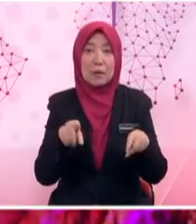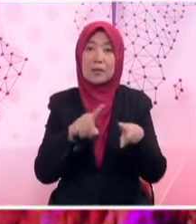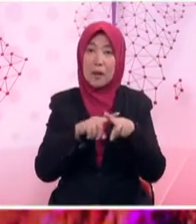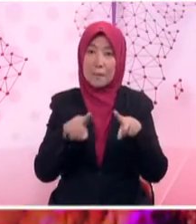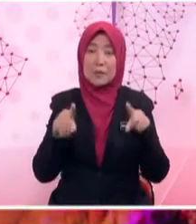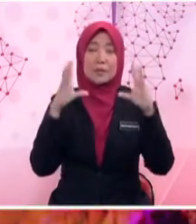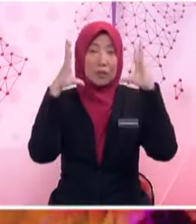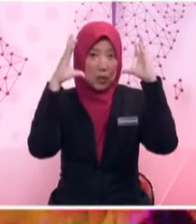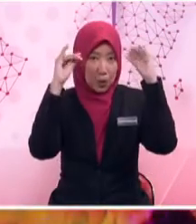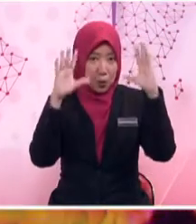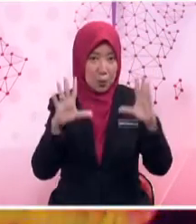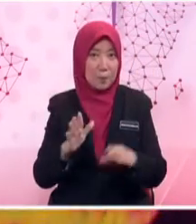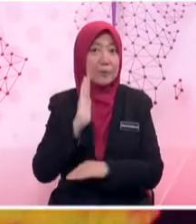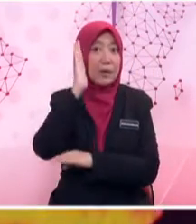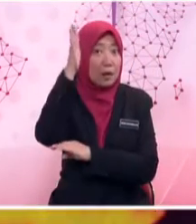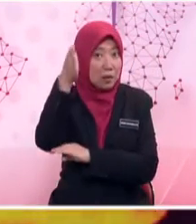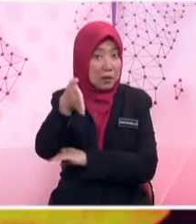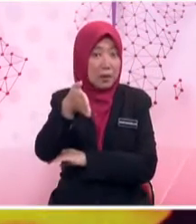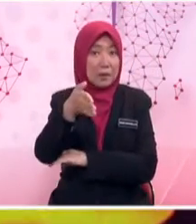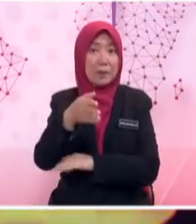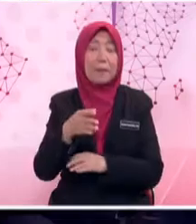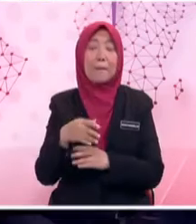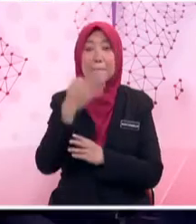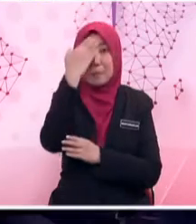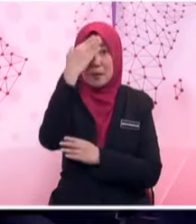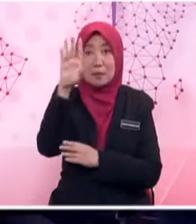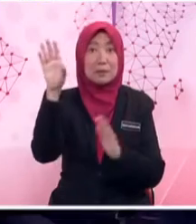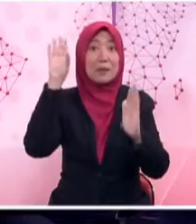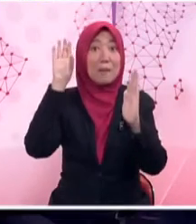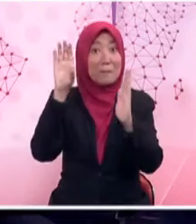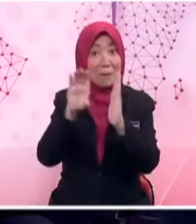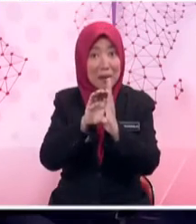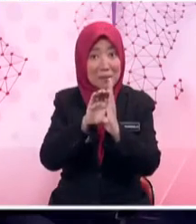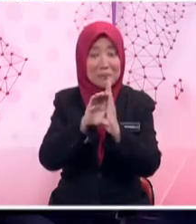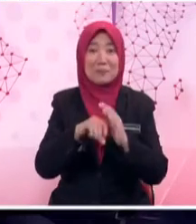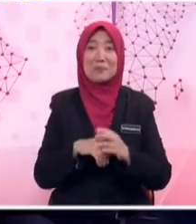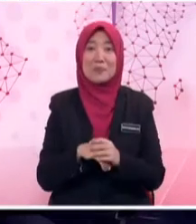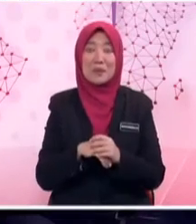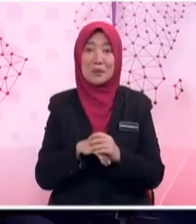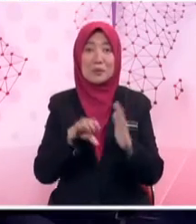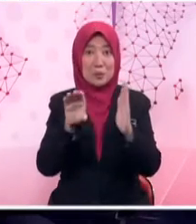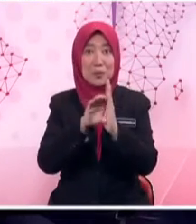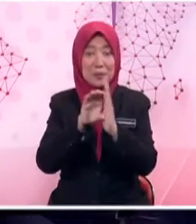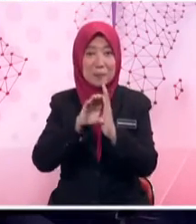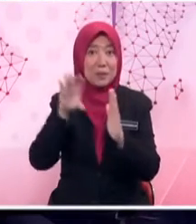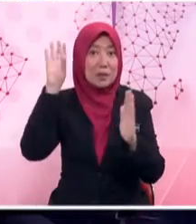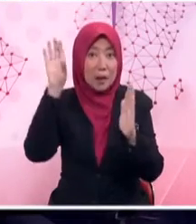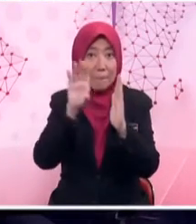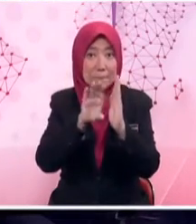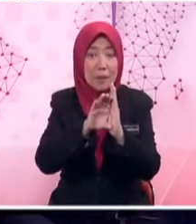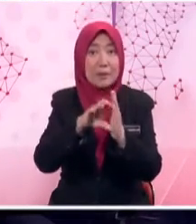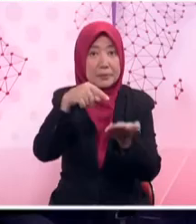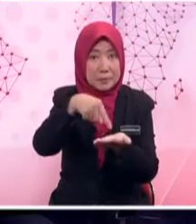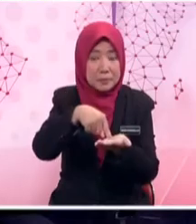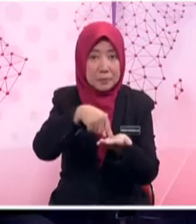bagi gambar. Okey. Okey, contohnya cikgu ambil gambar ni. Gambar murid cikgu,